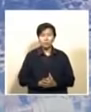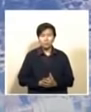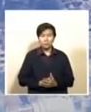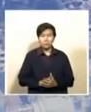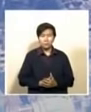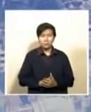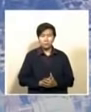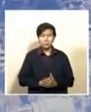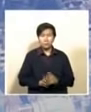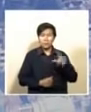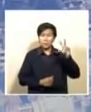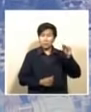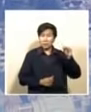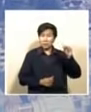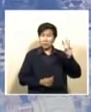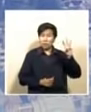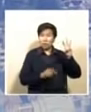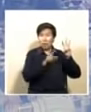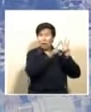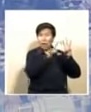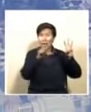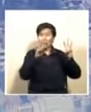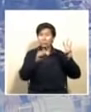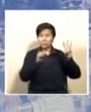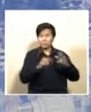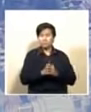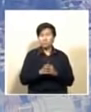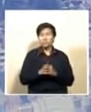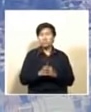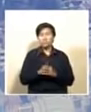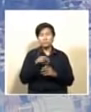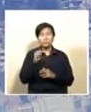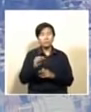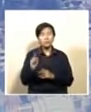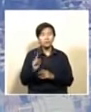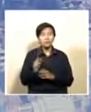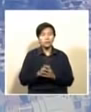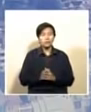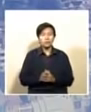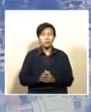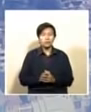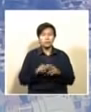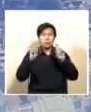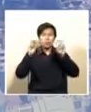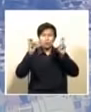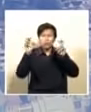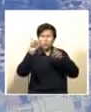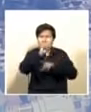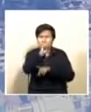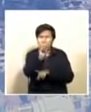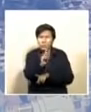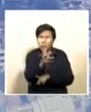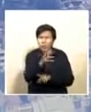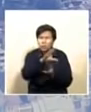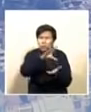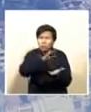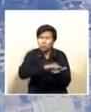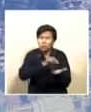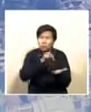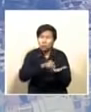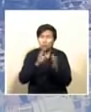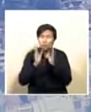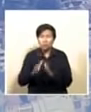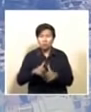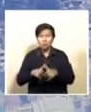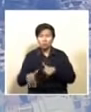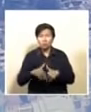ต็อกอยู่200ล้านชิ้นคำถามคือสต็อก200ล้านชิ้นนั้นมาจากไหนขออนุญาตเรีย